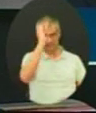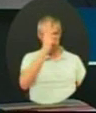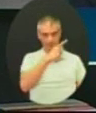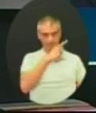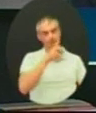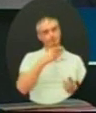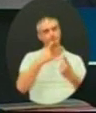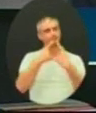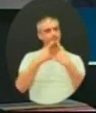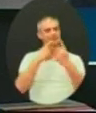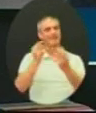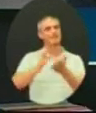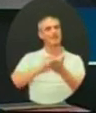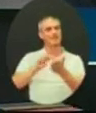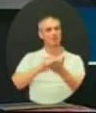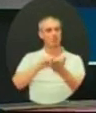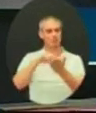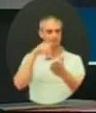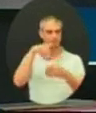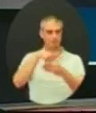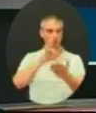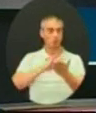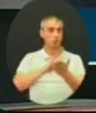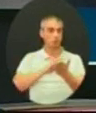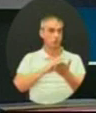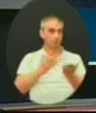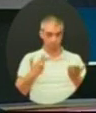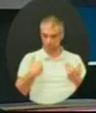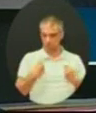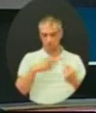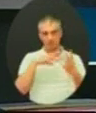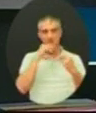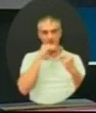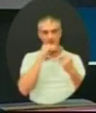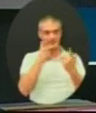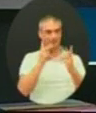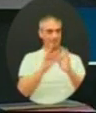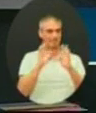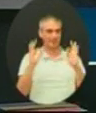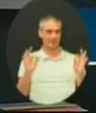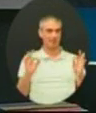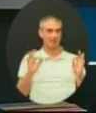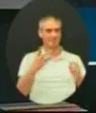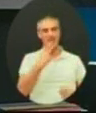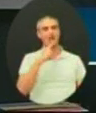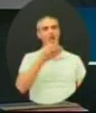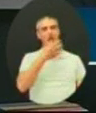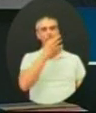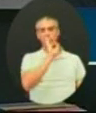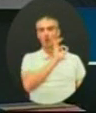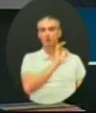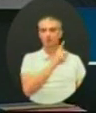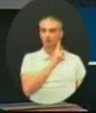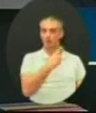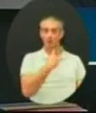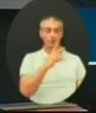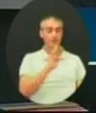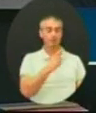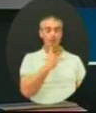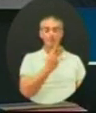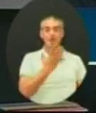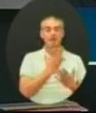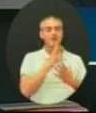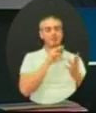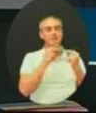שהיו בניו יורק. ואת יודעת, אנחנו עוד מעט נדבר אולי על הפתיחה של הדברים ועל ההצהרות שלהם, אבל בסופו של דבר אמר נתניהו,